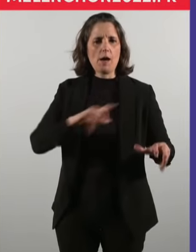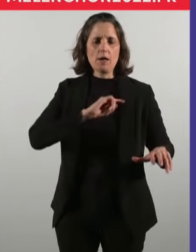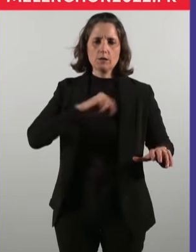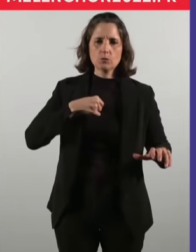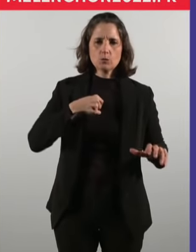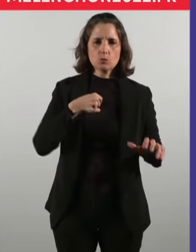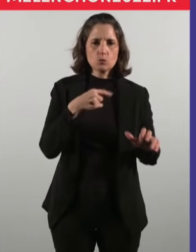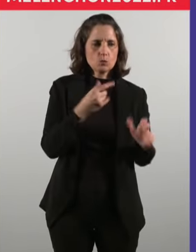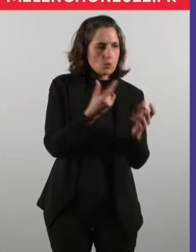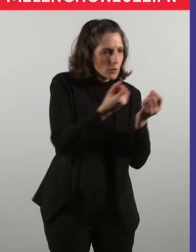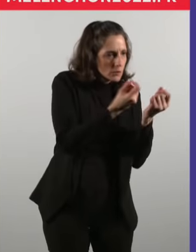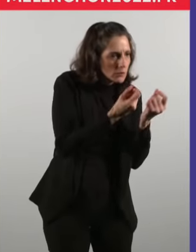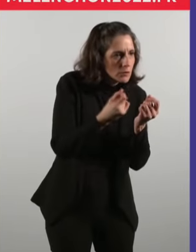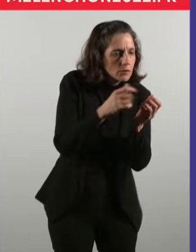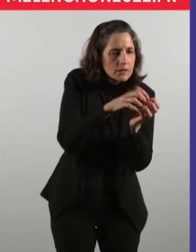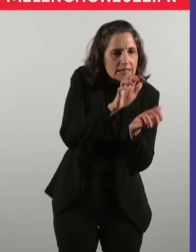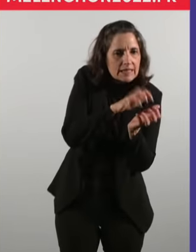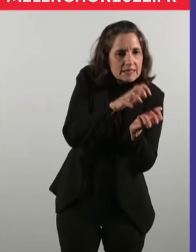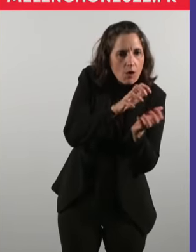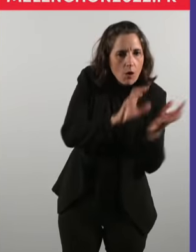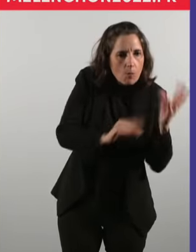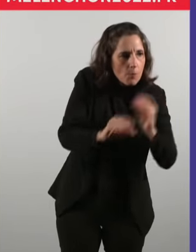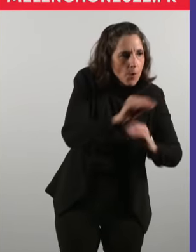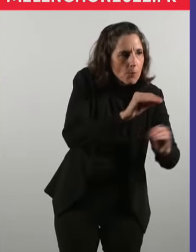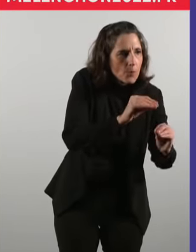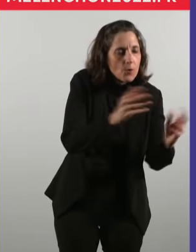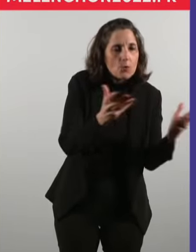peuple, la République.